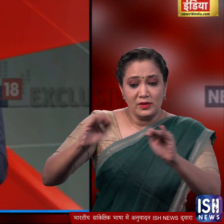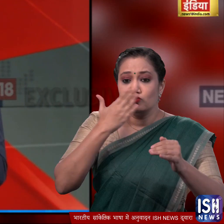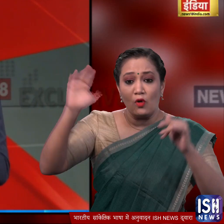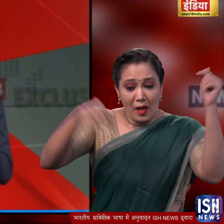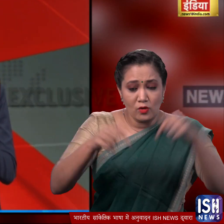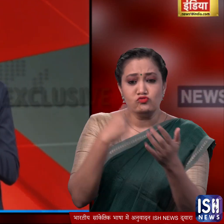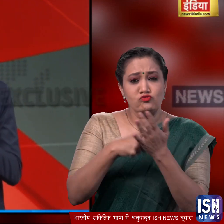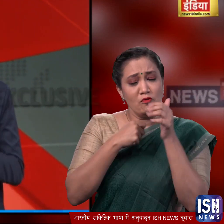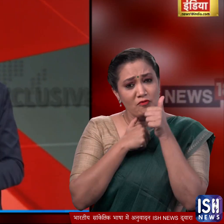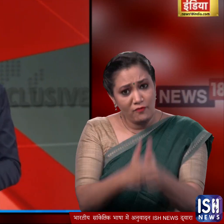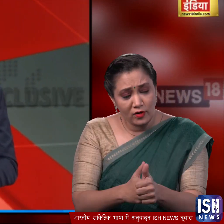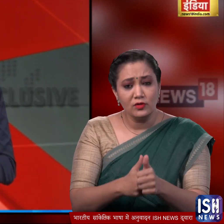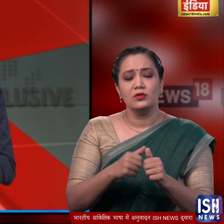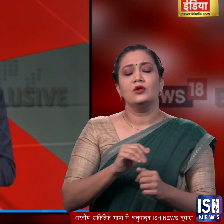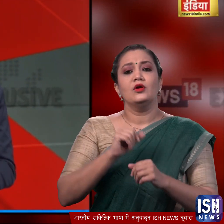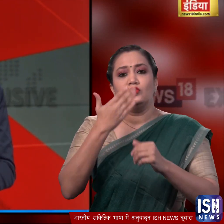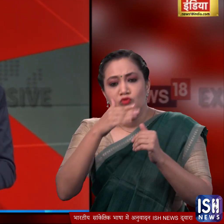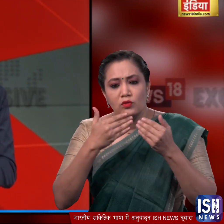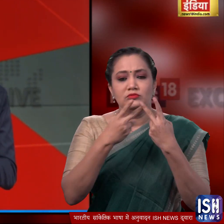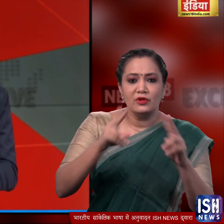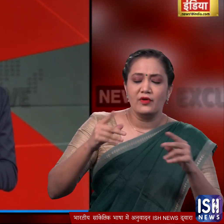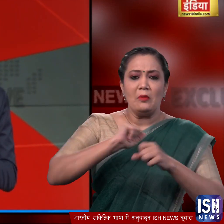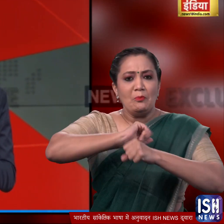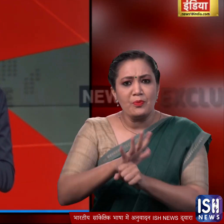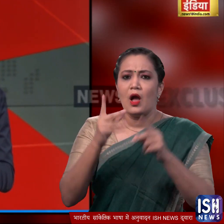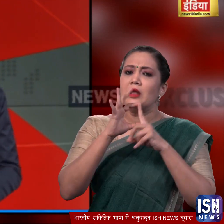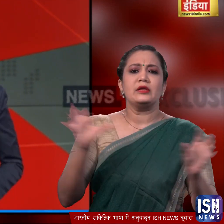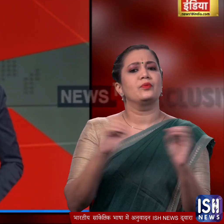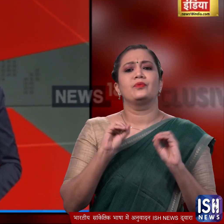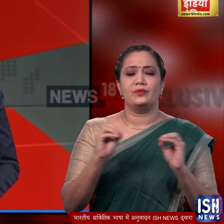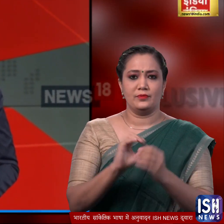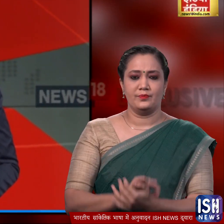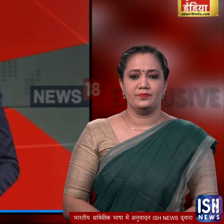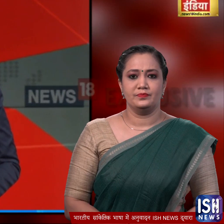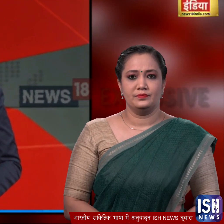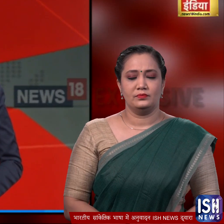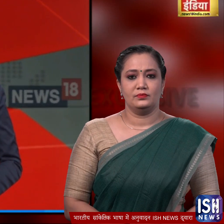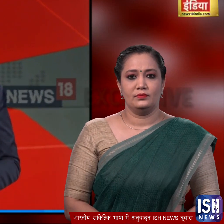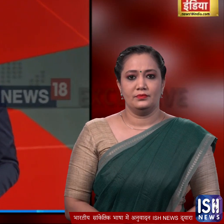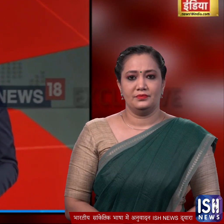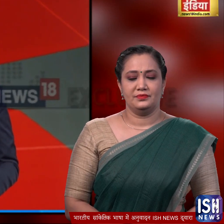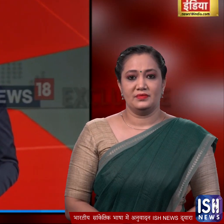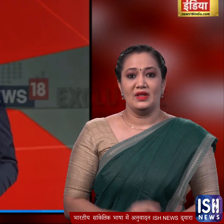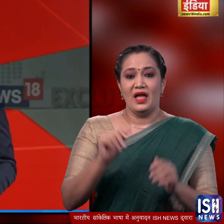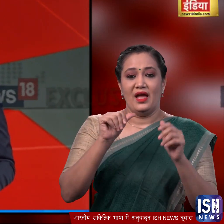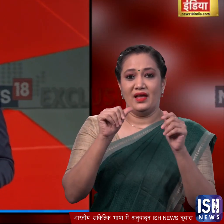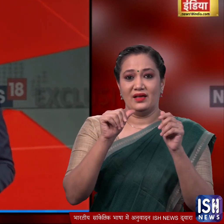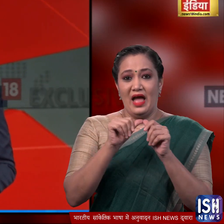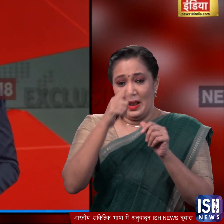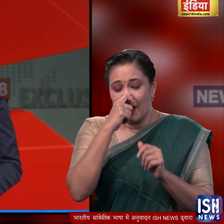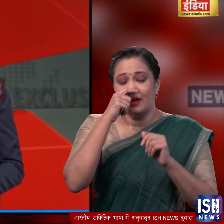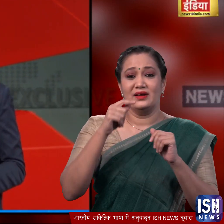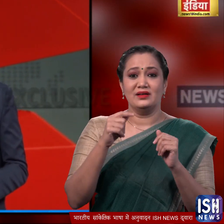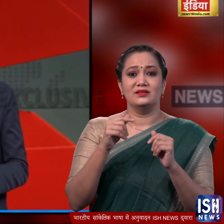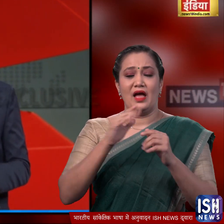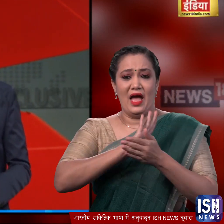अगर दिशा निर्देशों का पालन करेंगे तो स्कूलों में उन्हें महामारी का खतरा न के बराबर। इलाहाबाद हाईकोर्ट ने कहा कि गोरक्षा